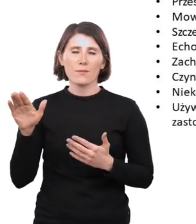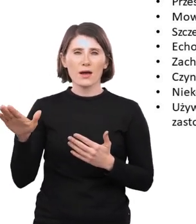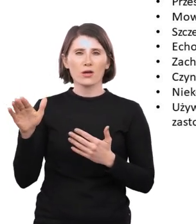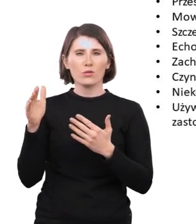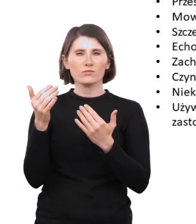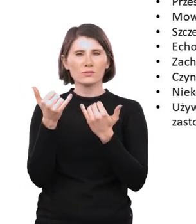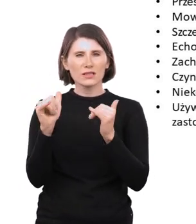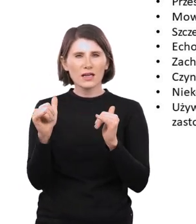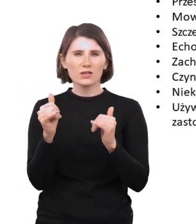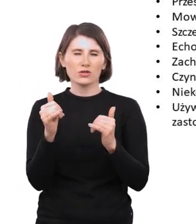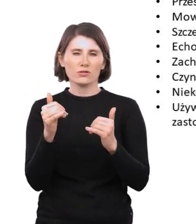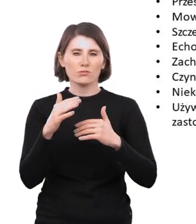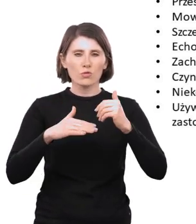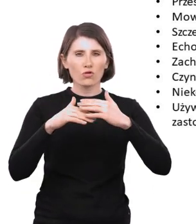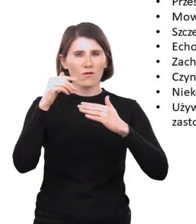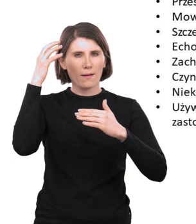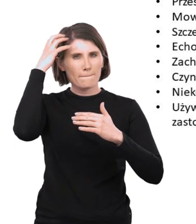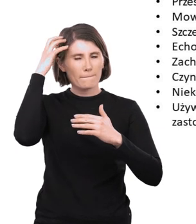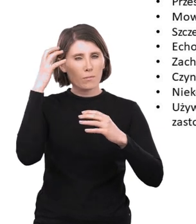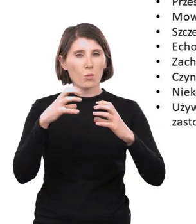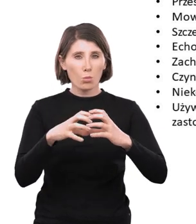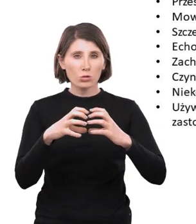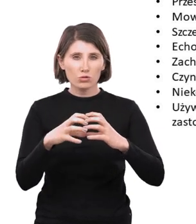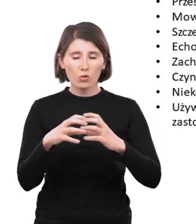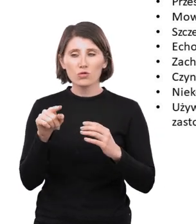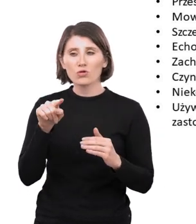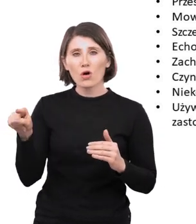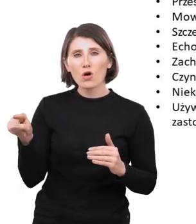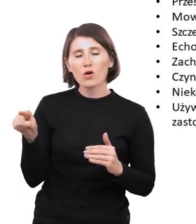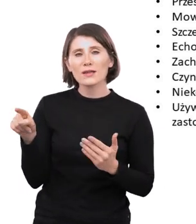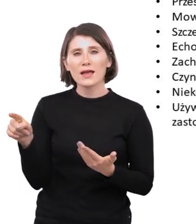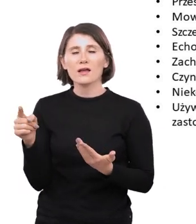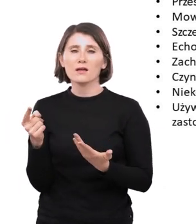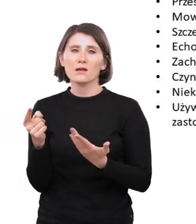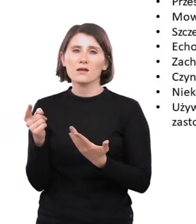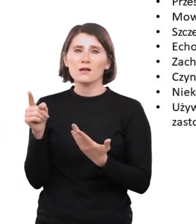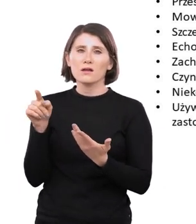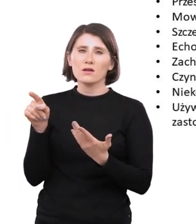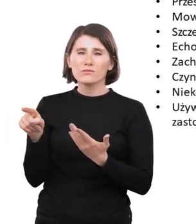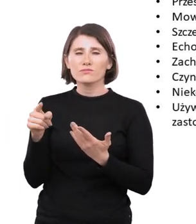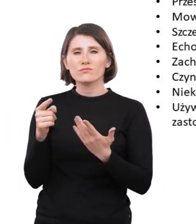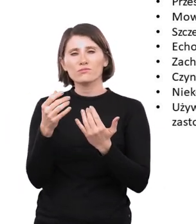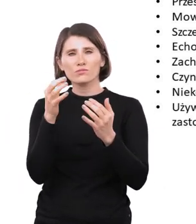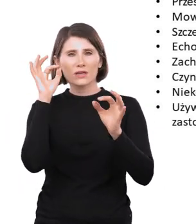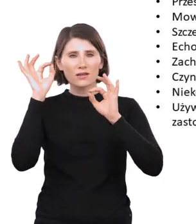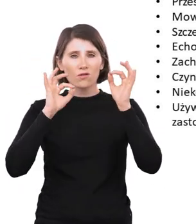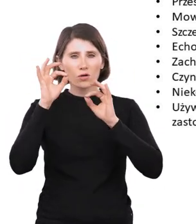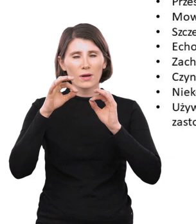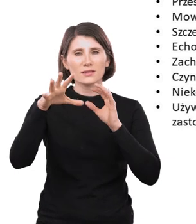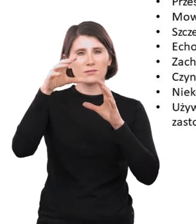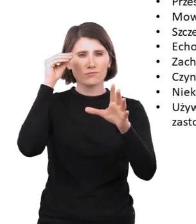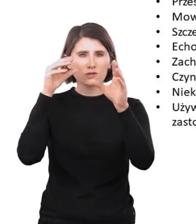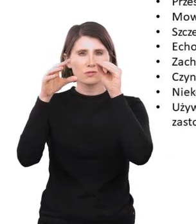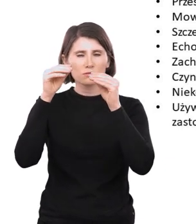specyficzną sieć połączeń synaptycznych, dzieci ze spektrum zaburzeń autystycznych przetwarzają informacje właśnie